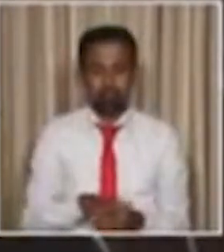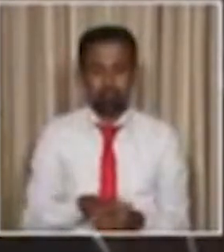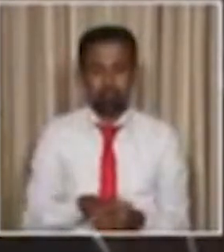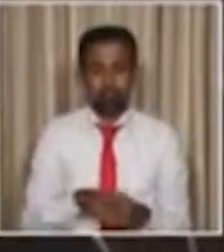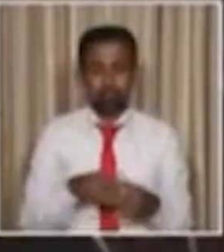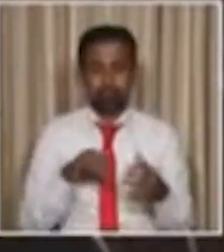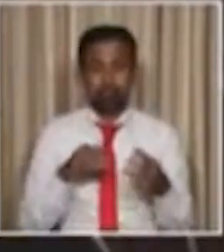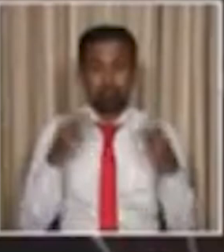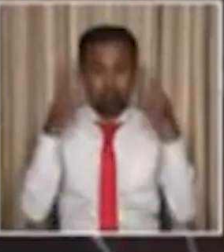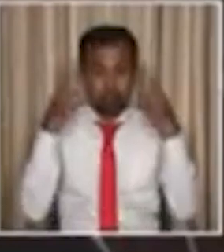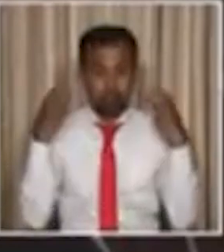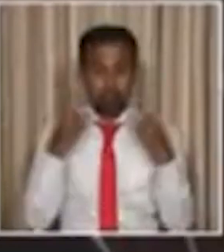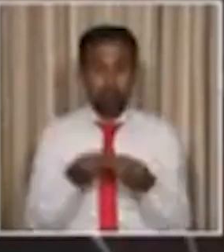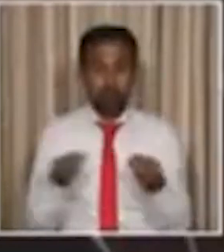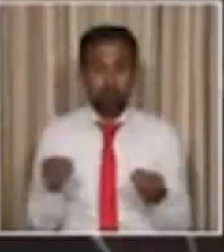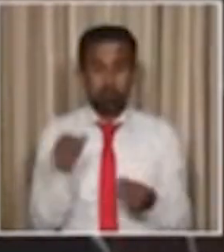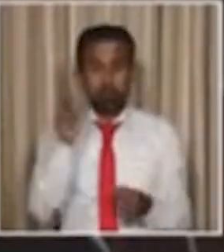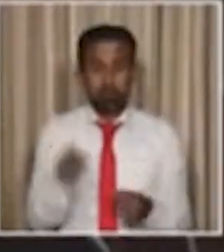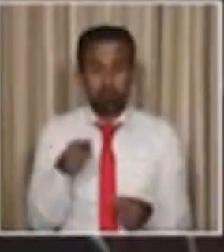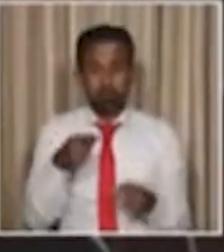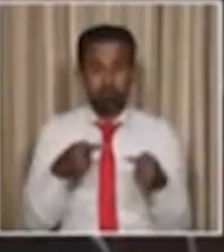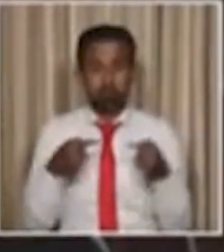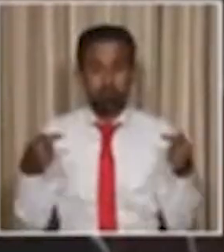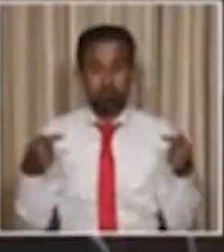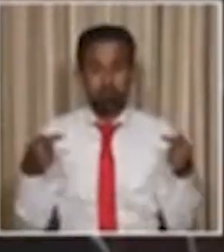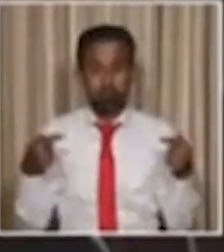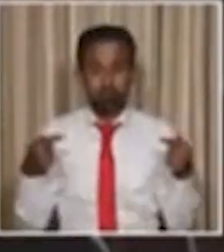සියත ඒ ප්‍රවෘත්ති කර්තෘවරයාට එරෙහිව